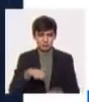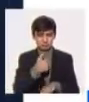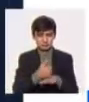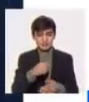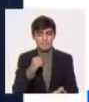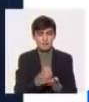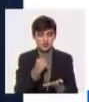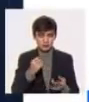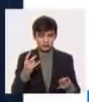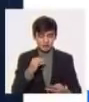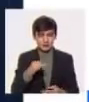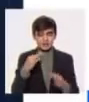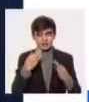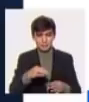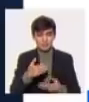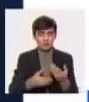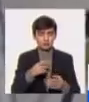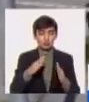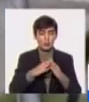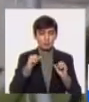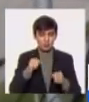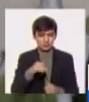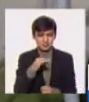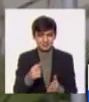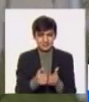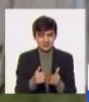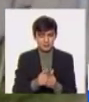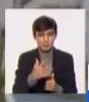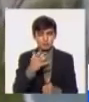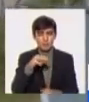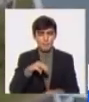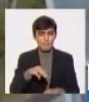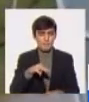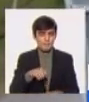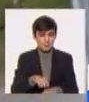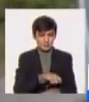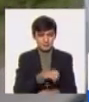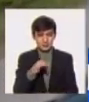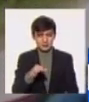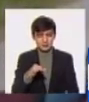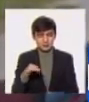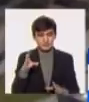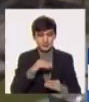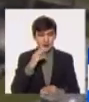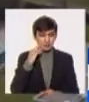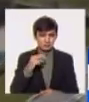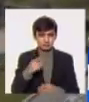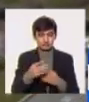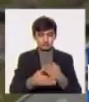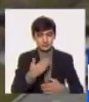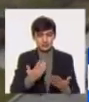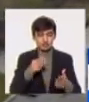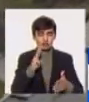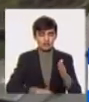печать. Пешеходам разрешено выходить из дома на расстоянии не более 500 метров. В противном случае от алматинца могут выписать